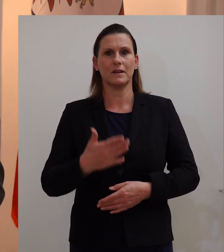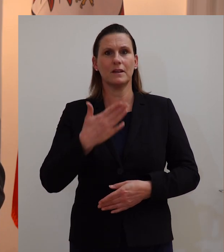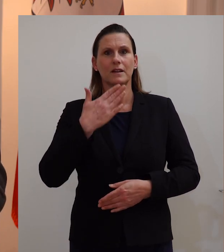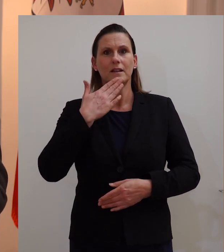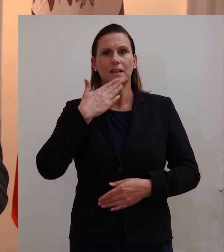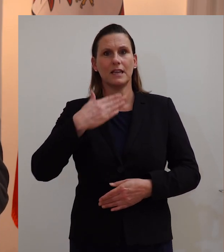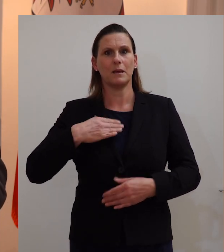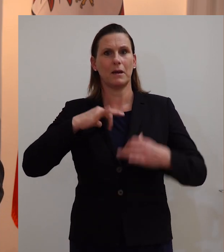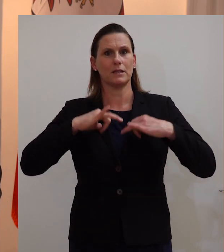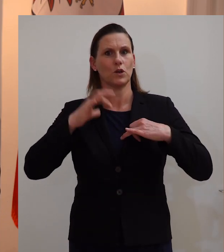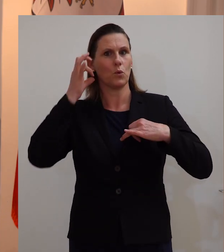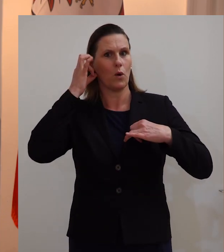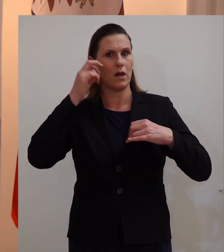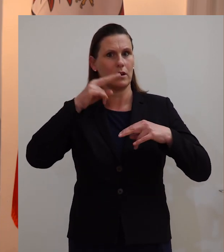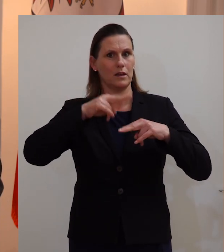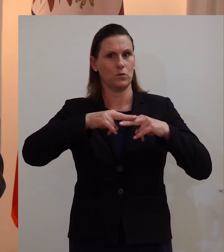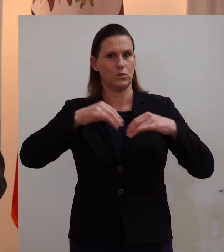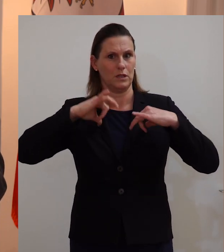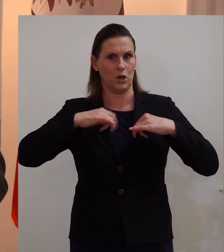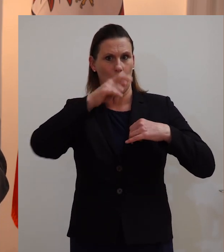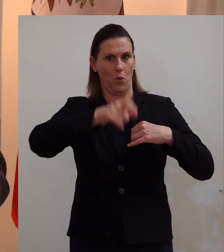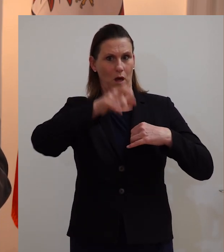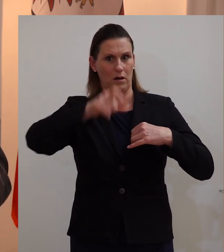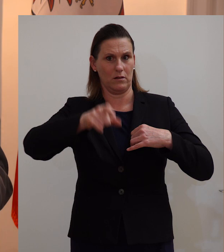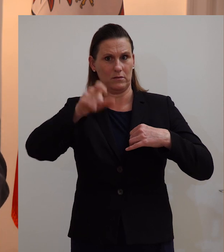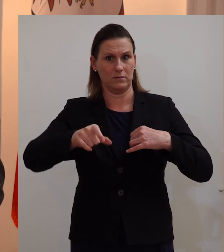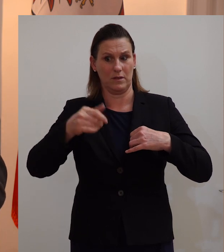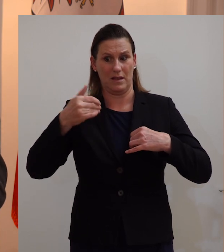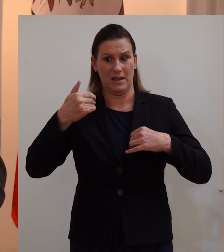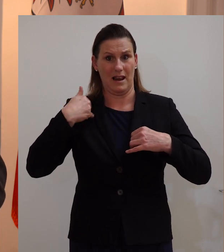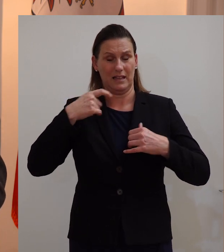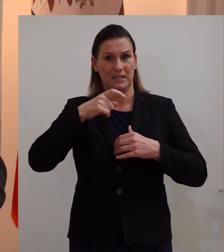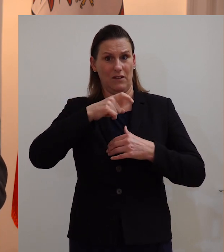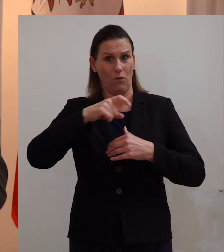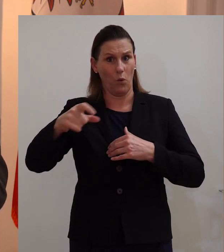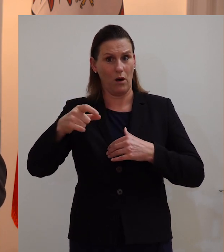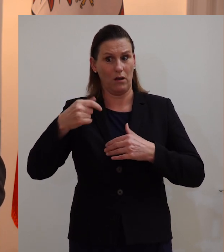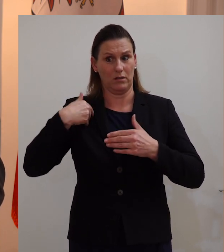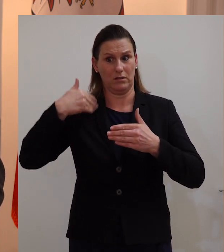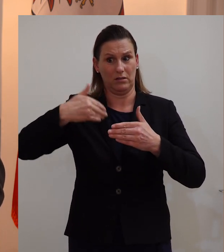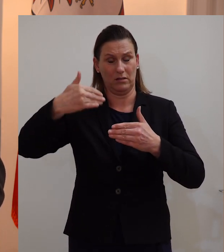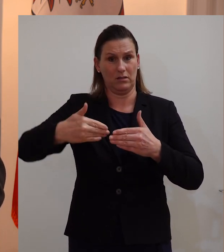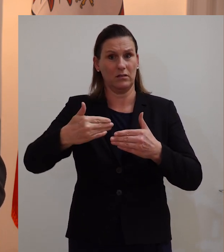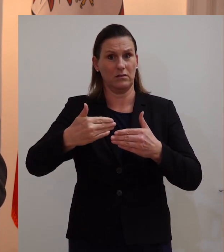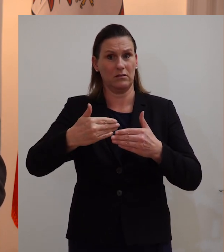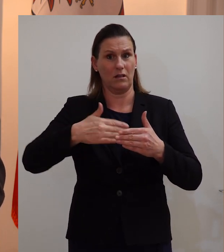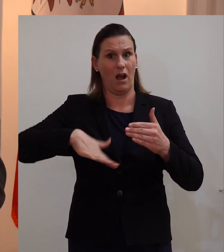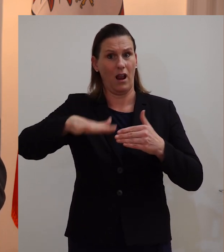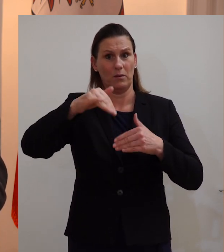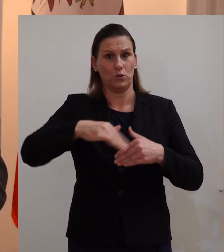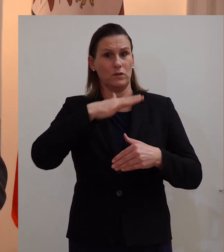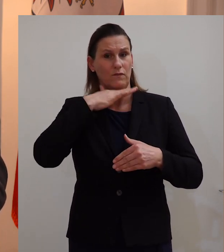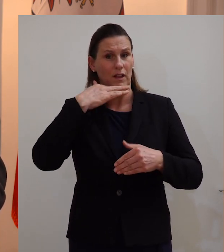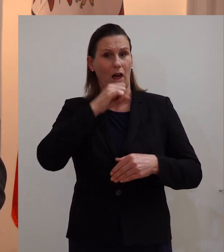Liebe Tirolerinnen und Tiroler, die vergangenen Wochen haben uns sehr viel abverlangt. Wegen